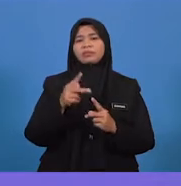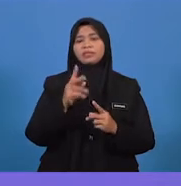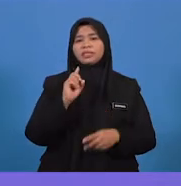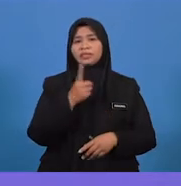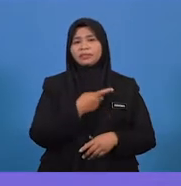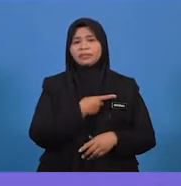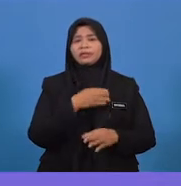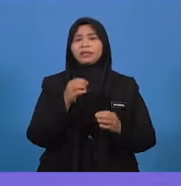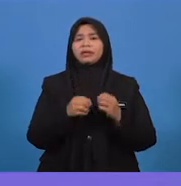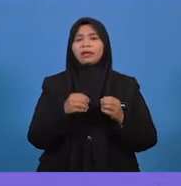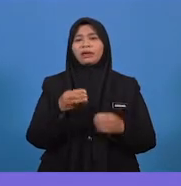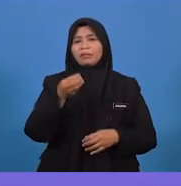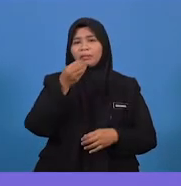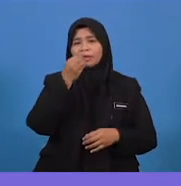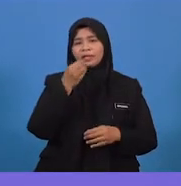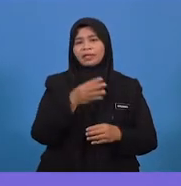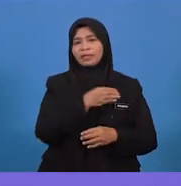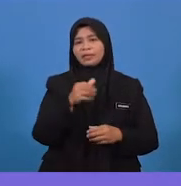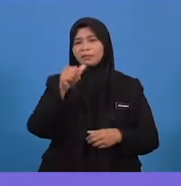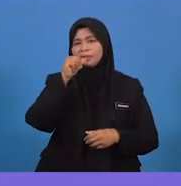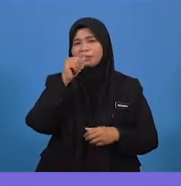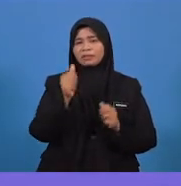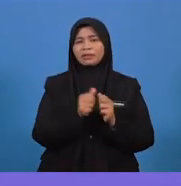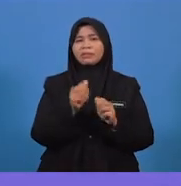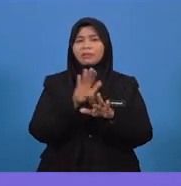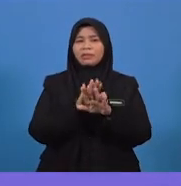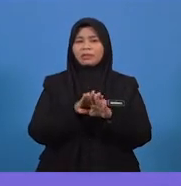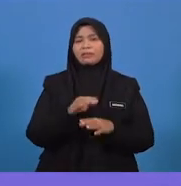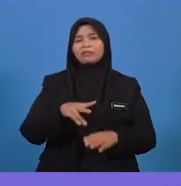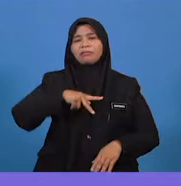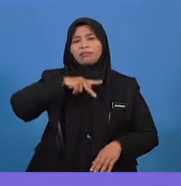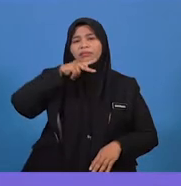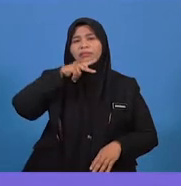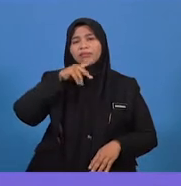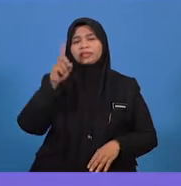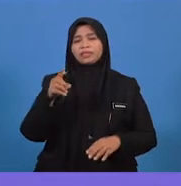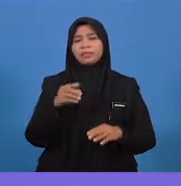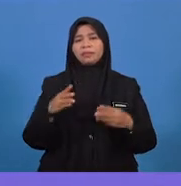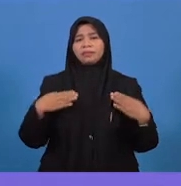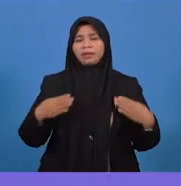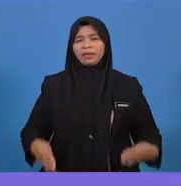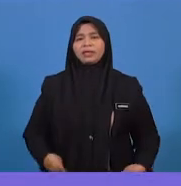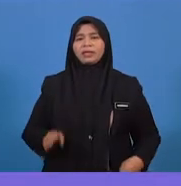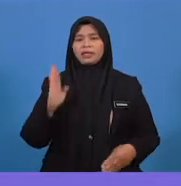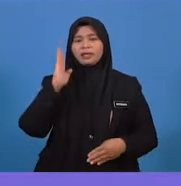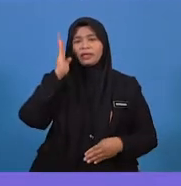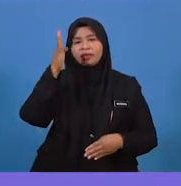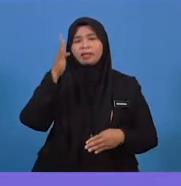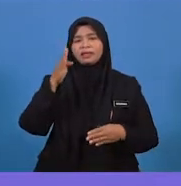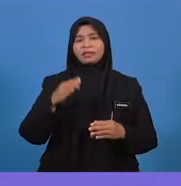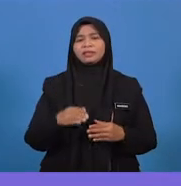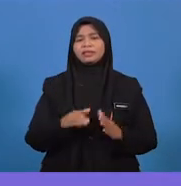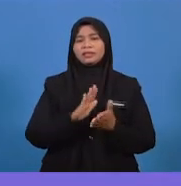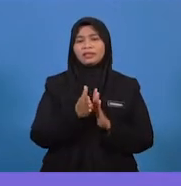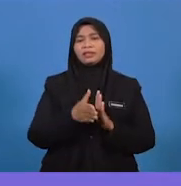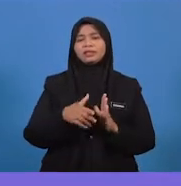kita makan dan minum dengan banyaknya tanpa kawalan, sudah tentu badan akan mengalami obesiti dan